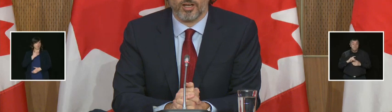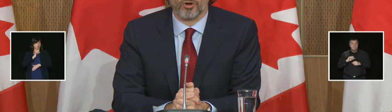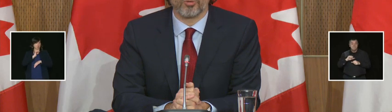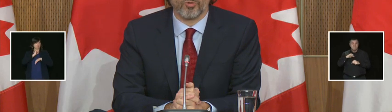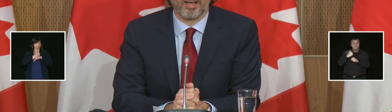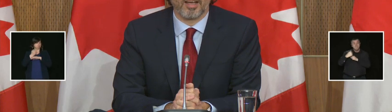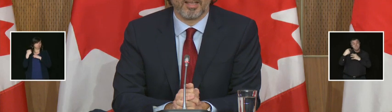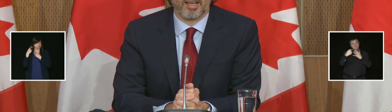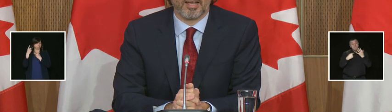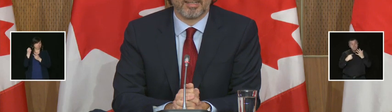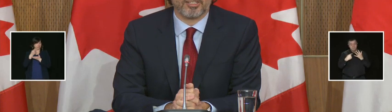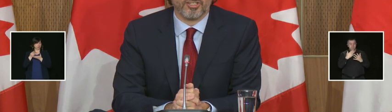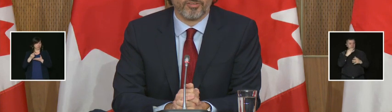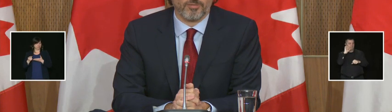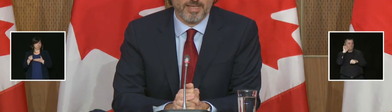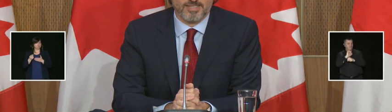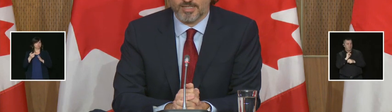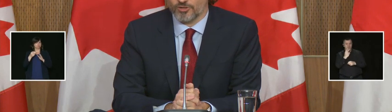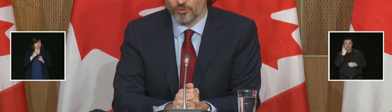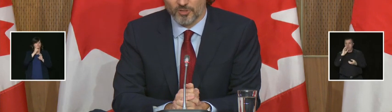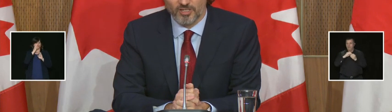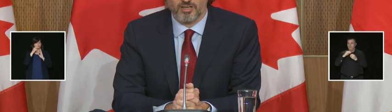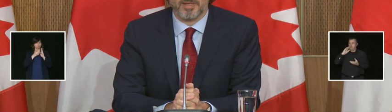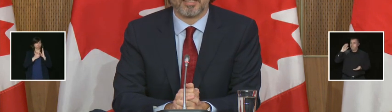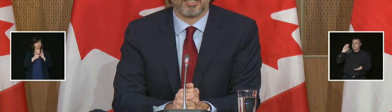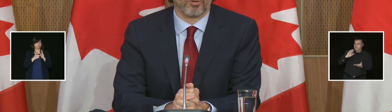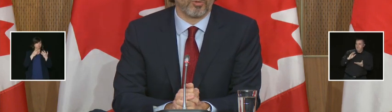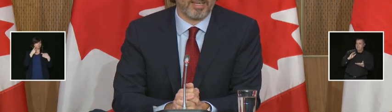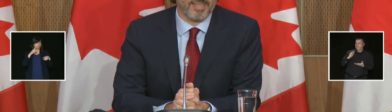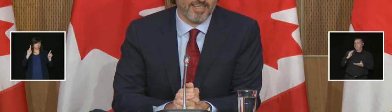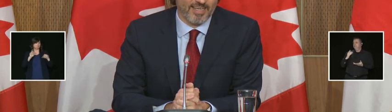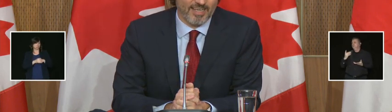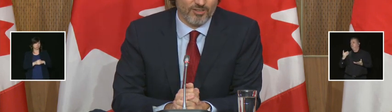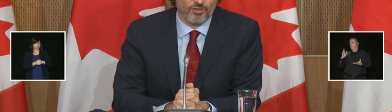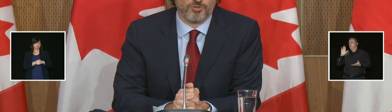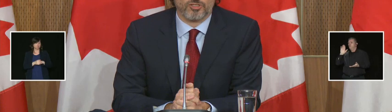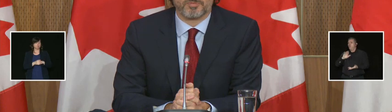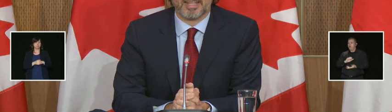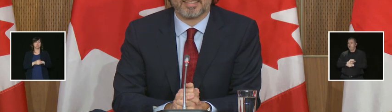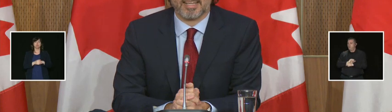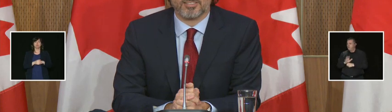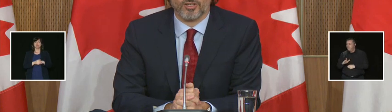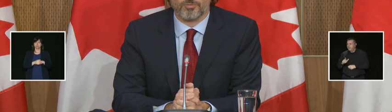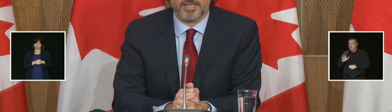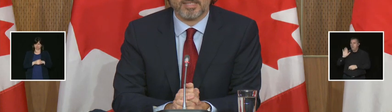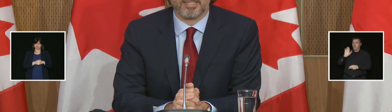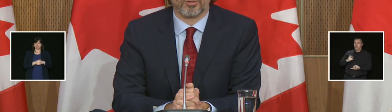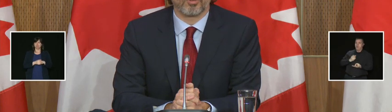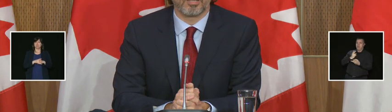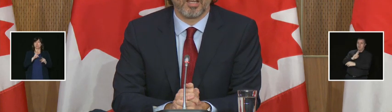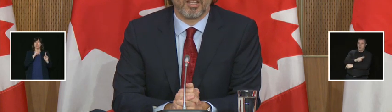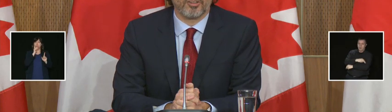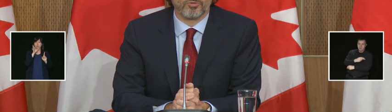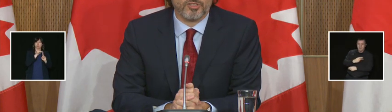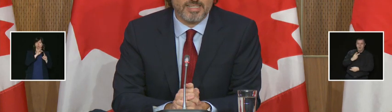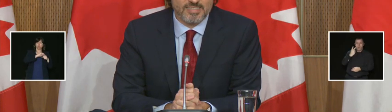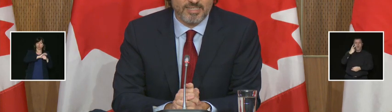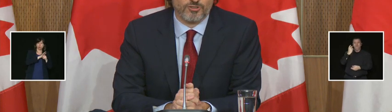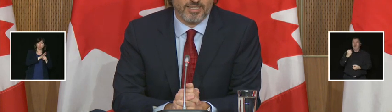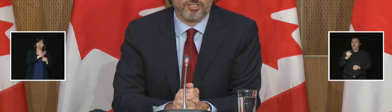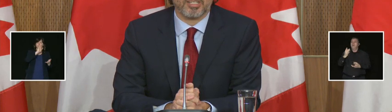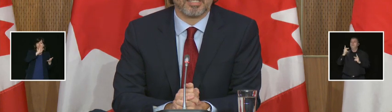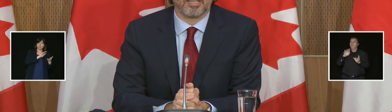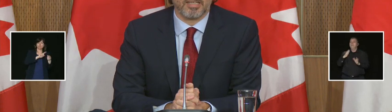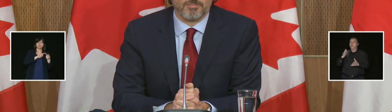on voit les chiffres baisser le nombre de kbc on voit les à l'énorme de stabilisation baissé on voit le nombre de